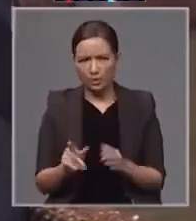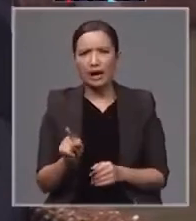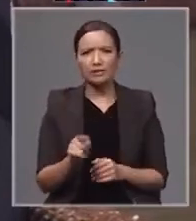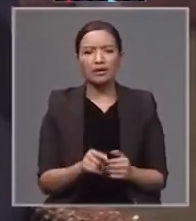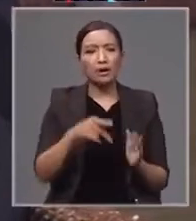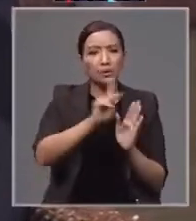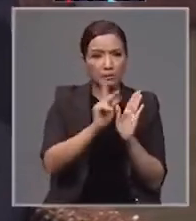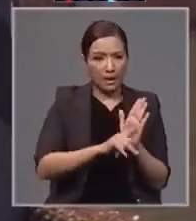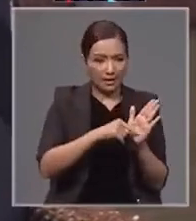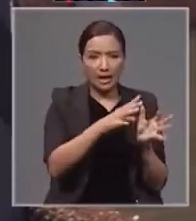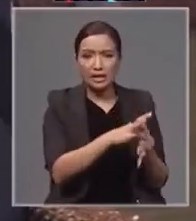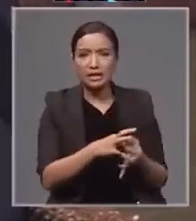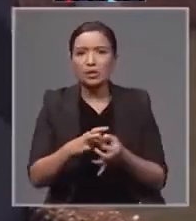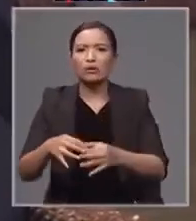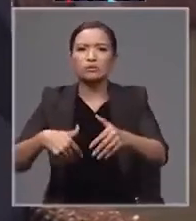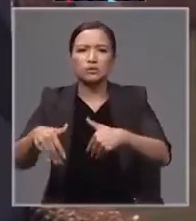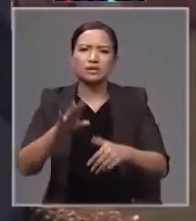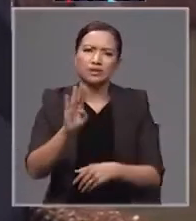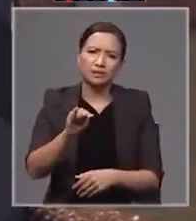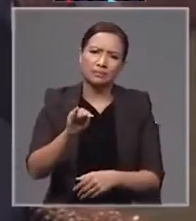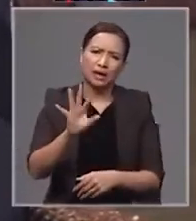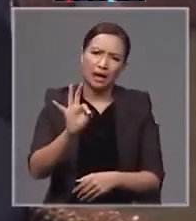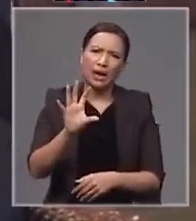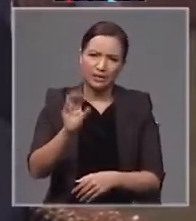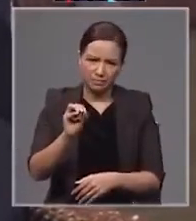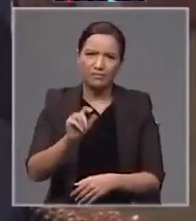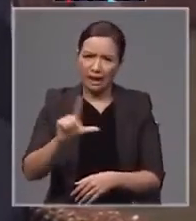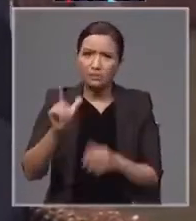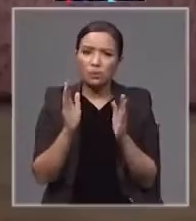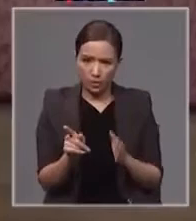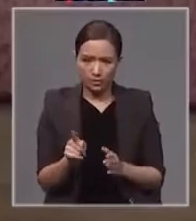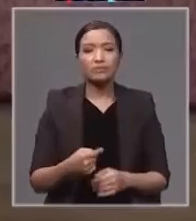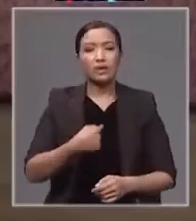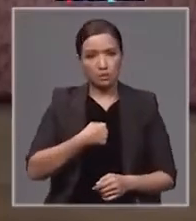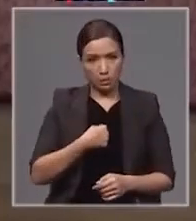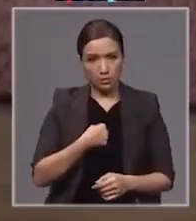ๆมันอยู่ในสายตาของประชาชนนั้นสช.หรือตัวผมเองเนี่ยเมื่อรับบท